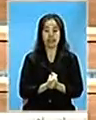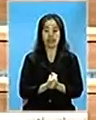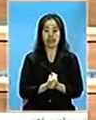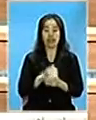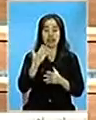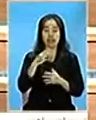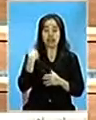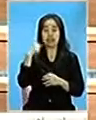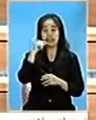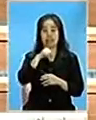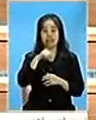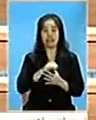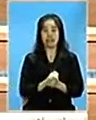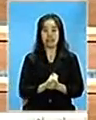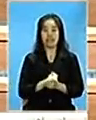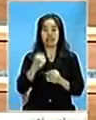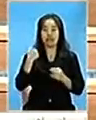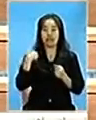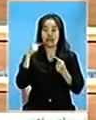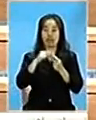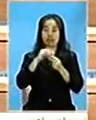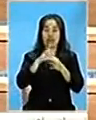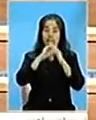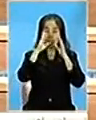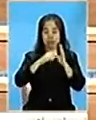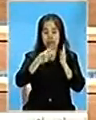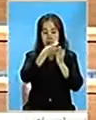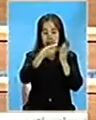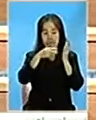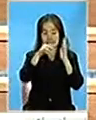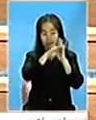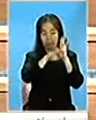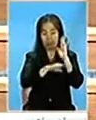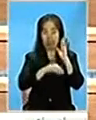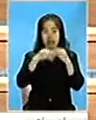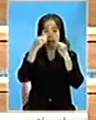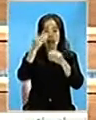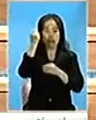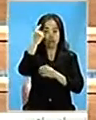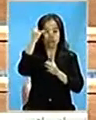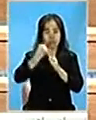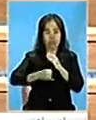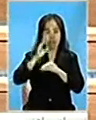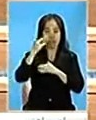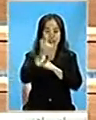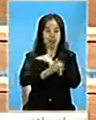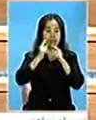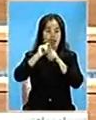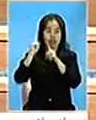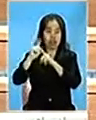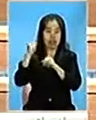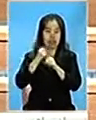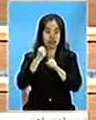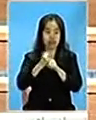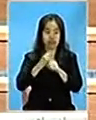ท่านประธานครับสิ่งนี้ล้วนแต่สร้างความเข้าใจผิดให้กับนานาชาติและมีการทำเป็นขบวนการจ